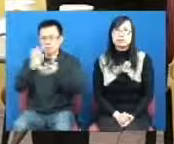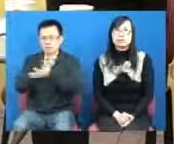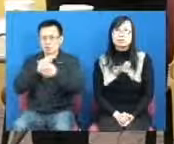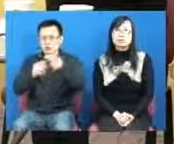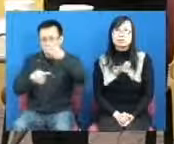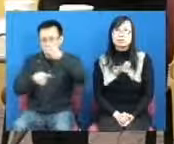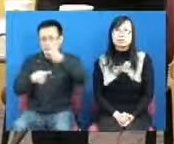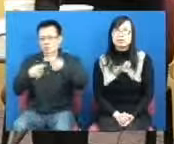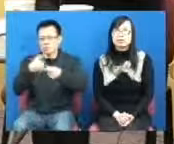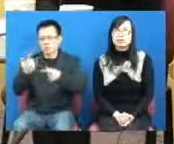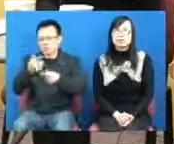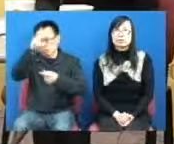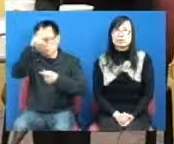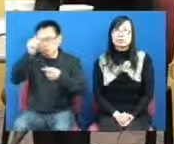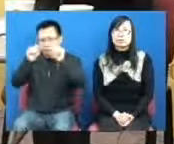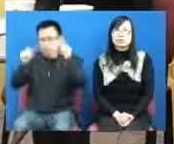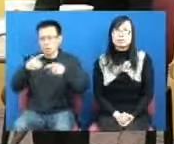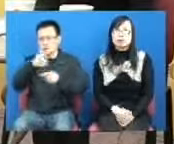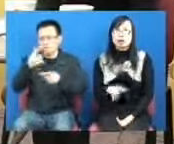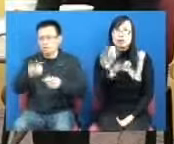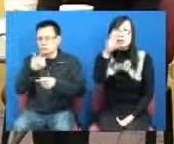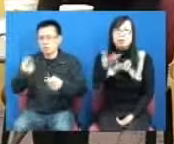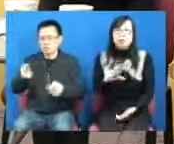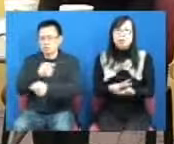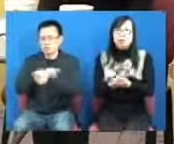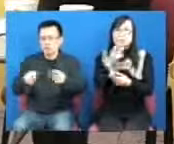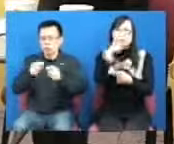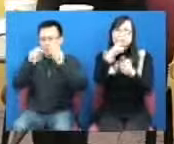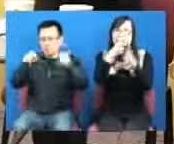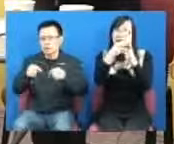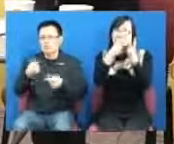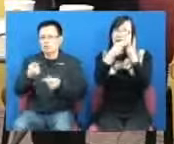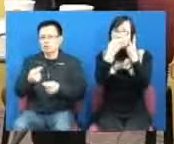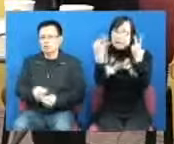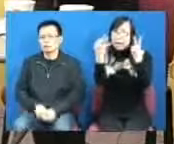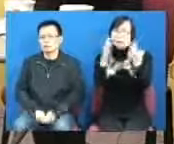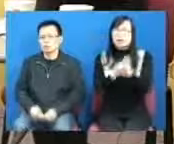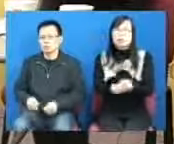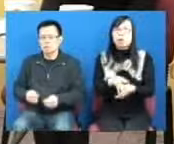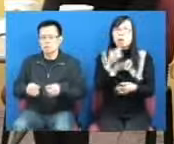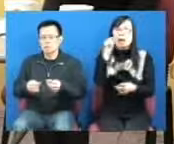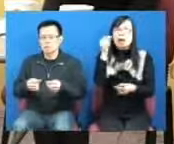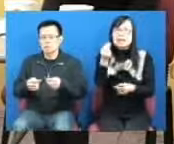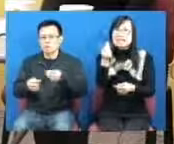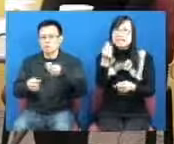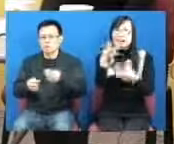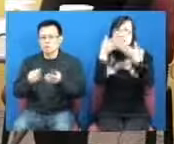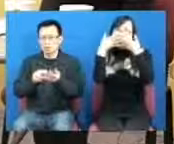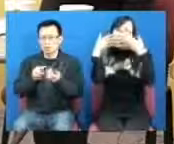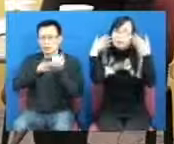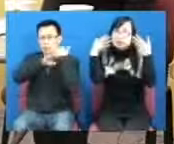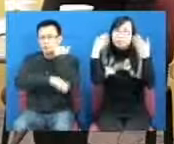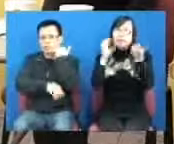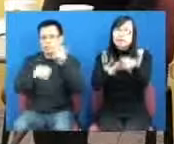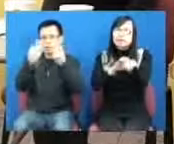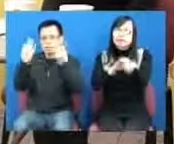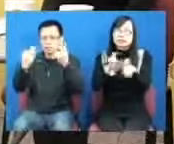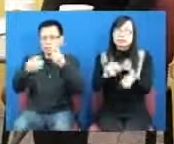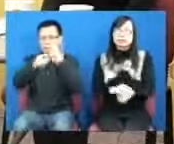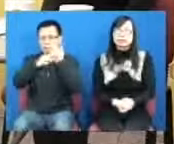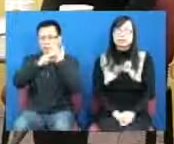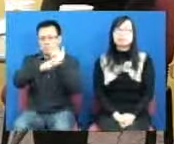問題也有很多經濟問題當時有23條和沙士剛剛23條和沙士大家記得當時的背景